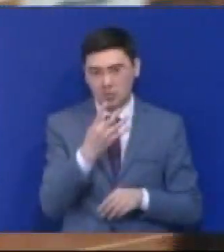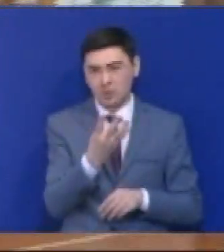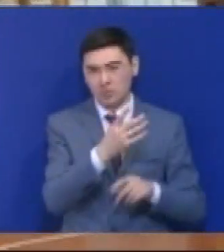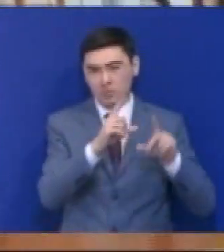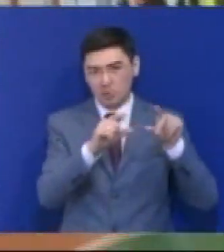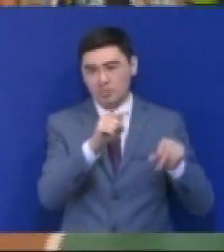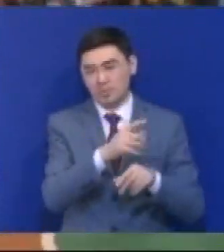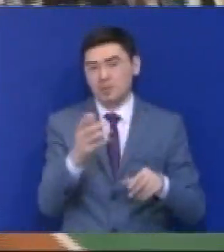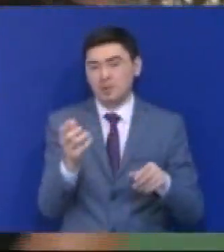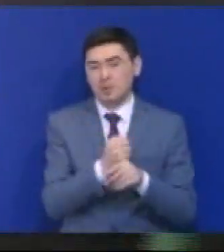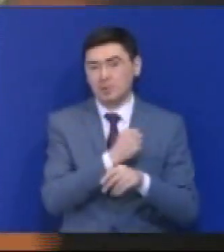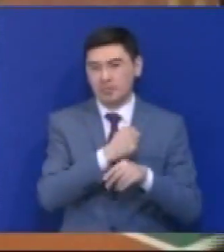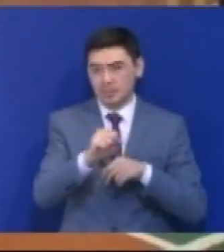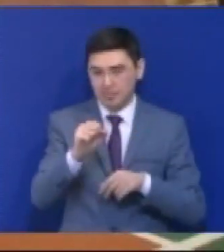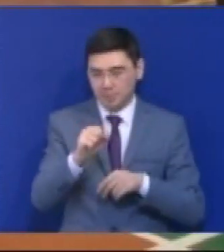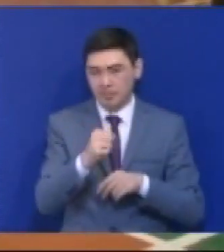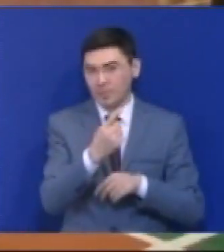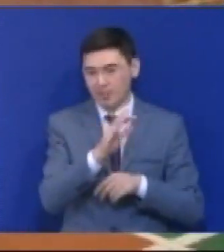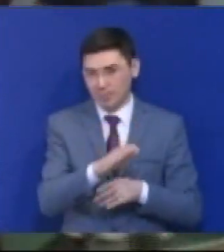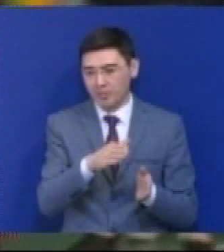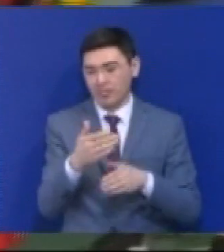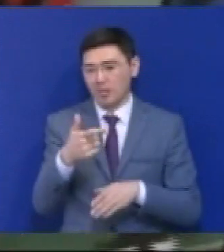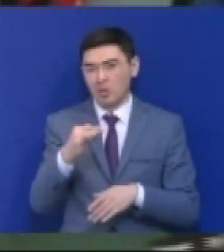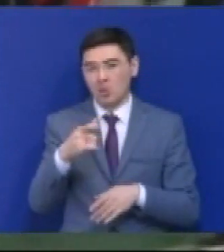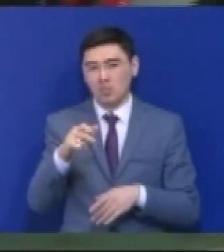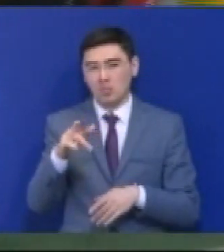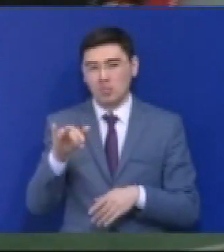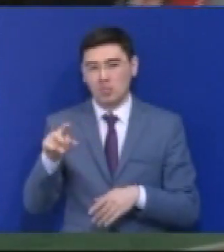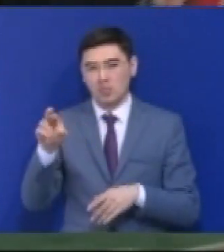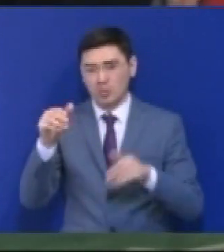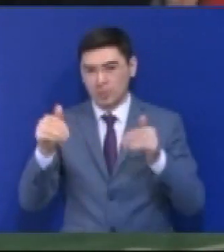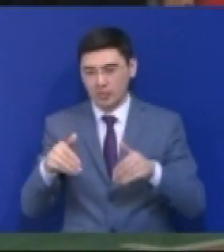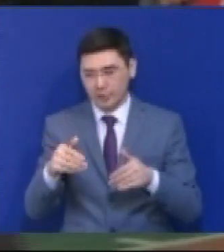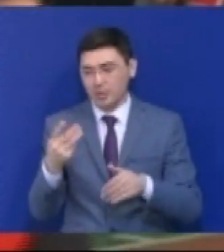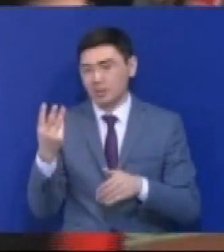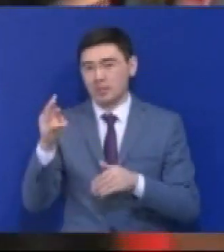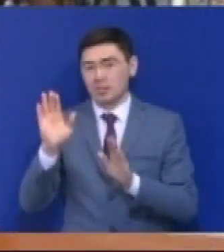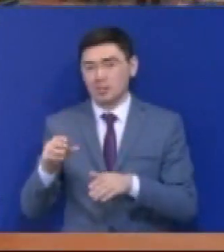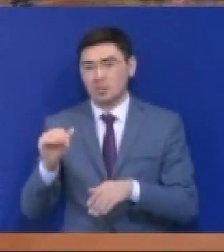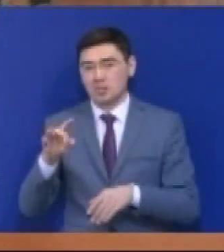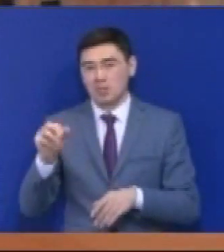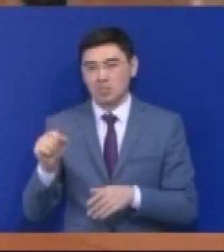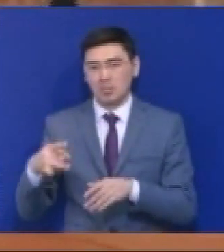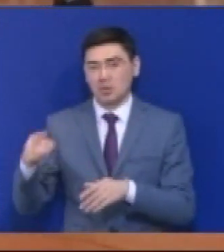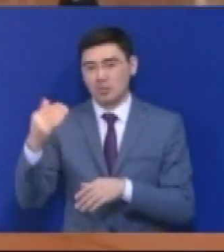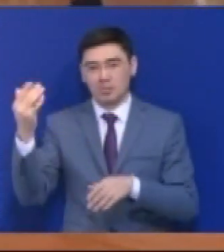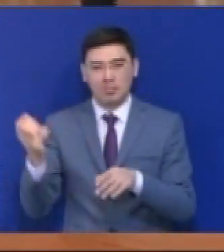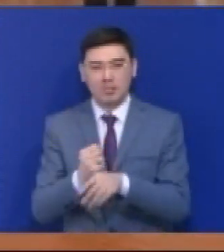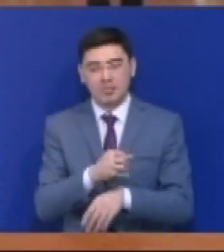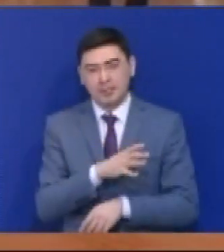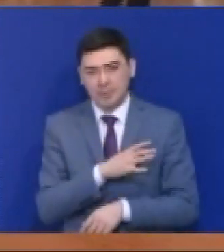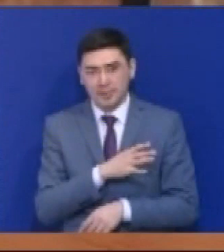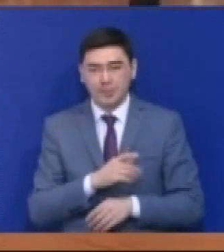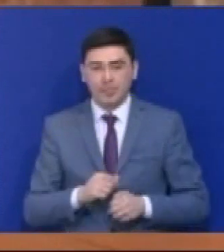слабослышащих детей. На втором месте расположился геологоразведочный колледж. Почетное 3-е место досталось команде Жарминского района. Победители